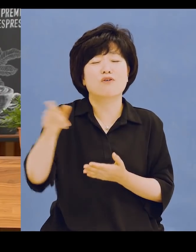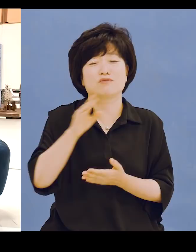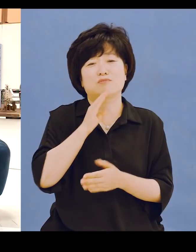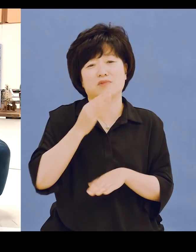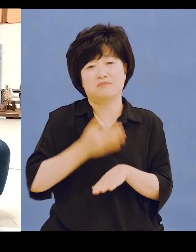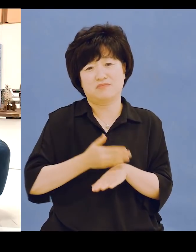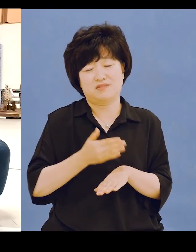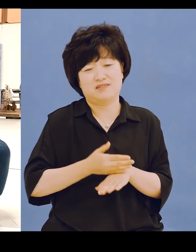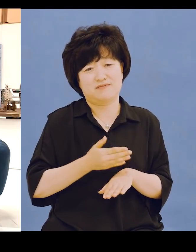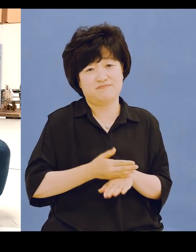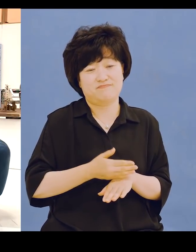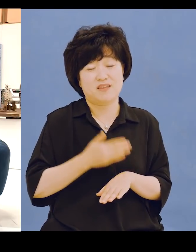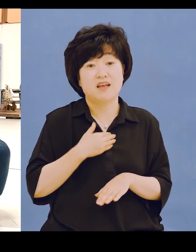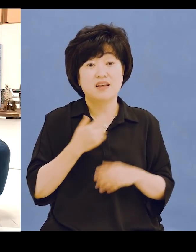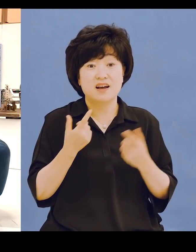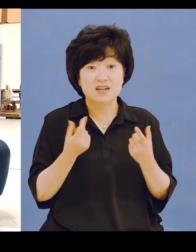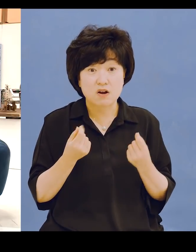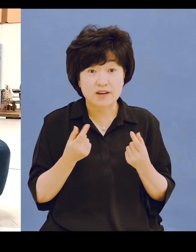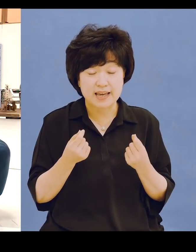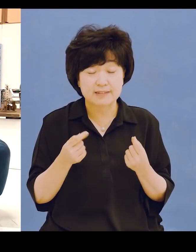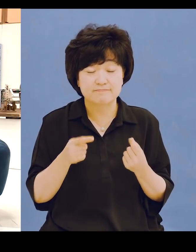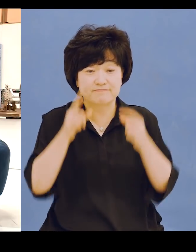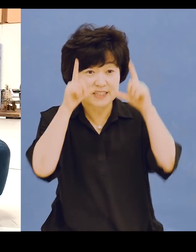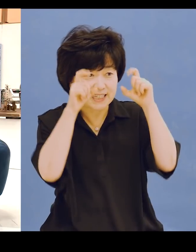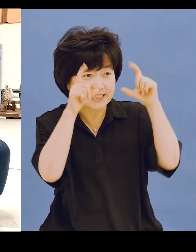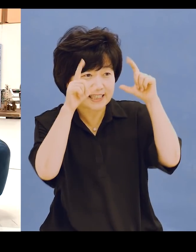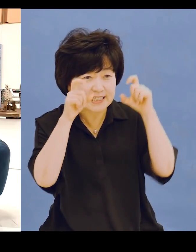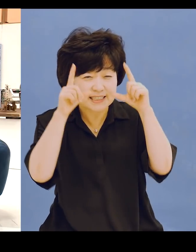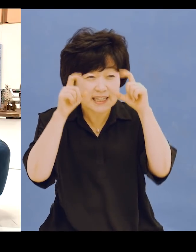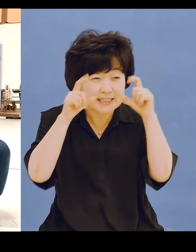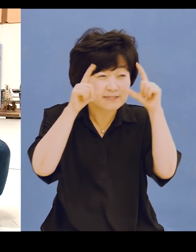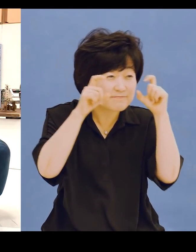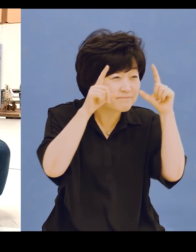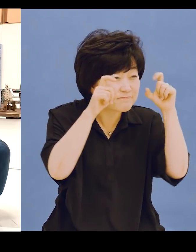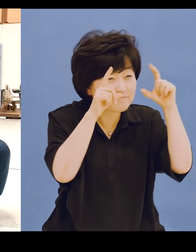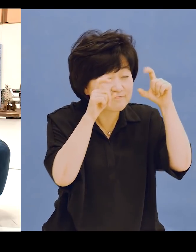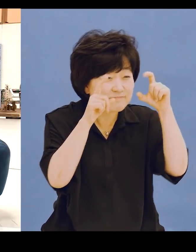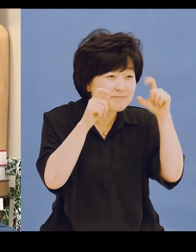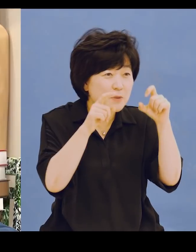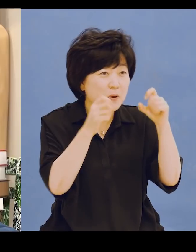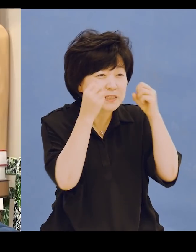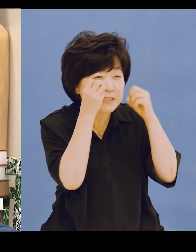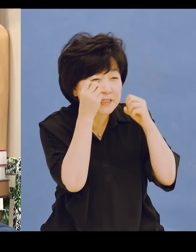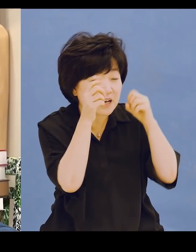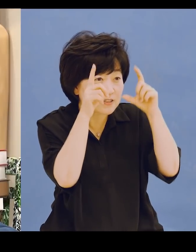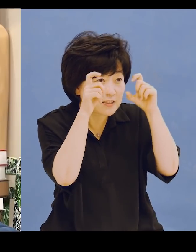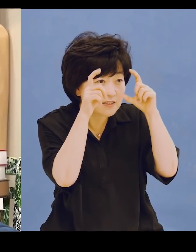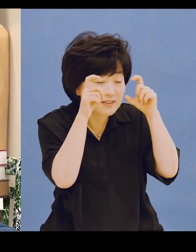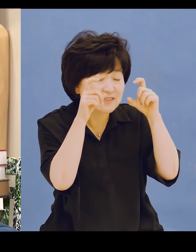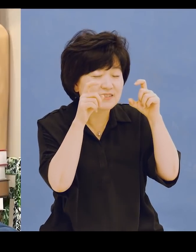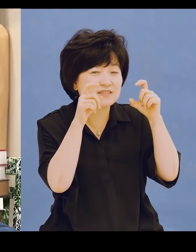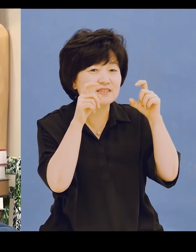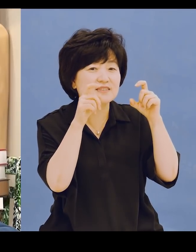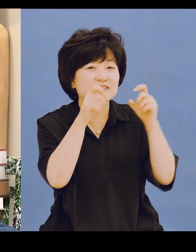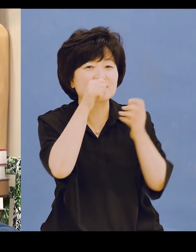않으면 몰라. 그렇게 내가 사진을 찍었던 것. 네. 그 사진을 찍었던 그런